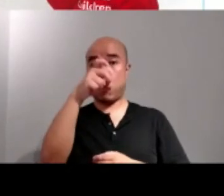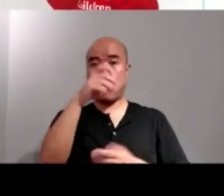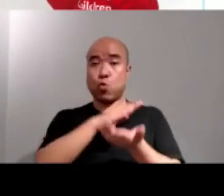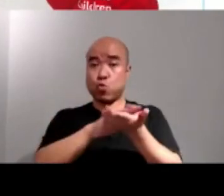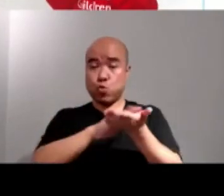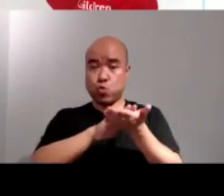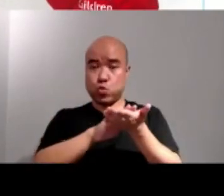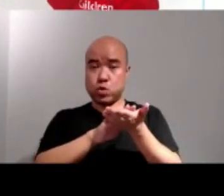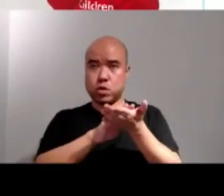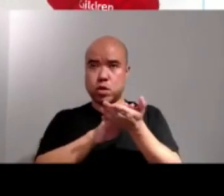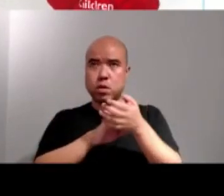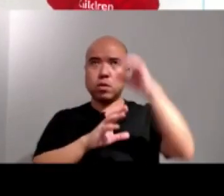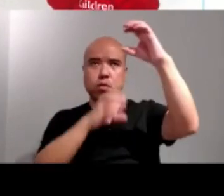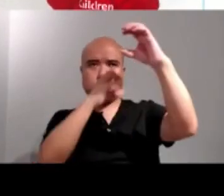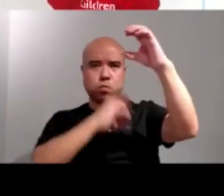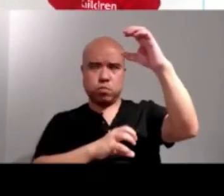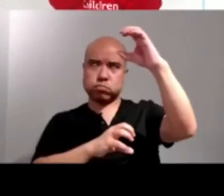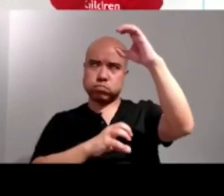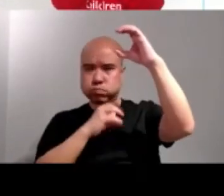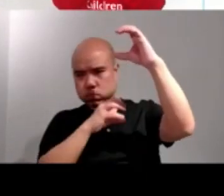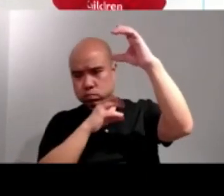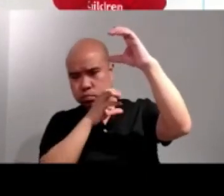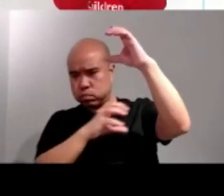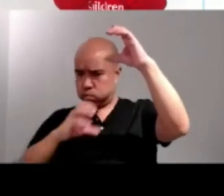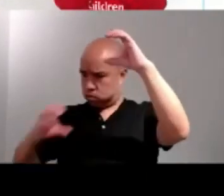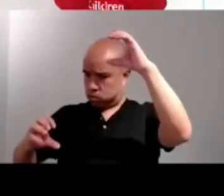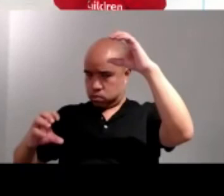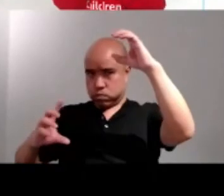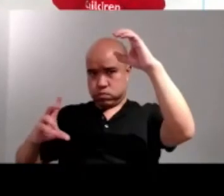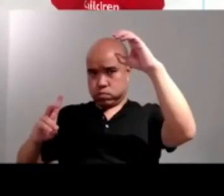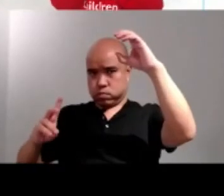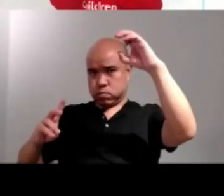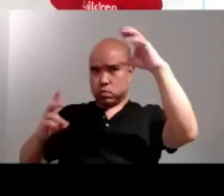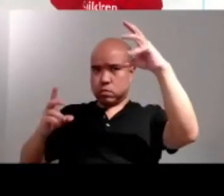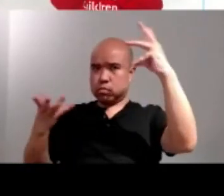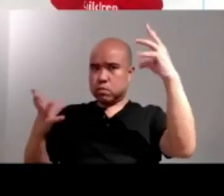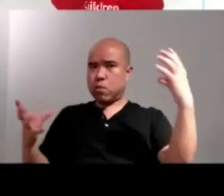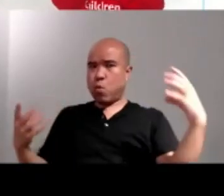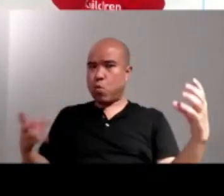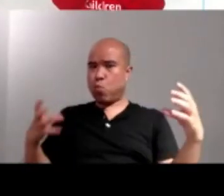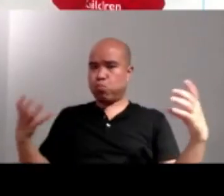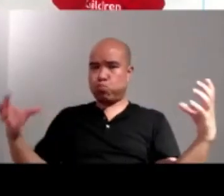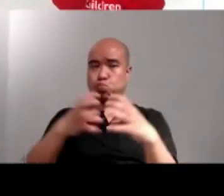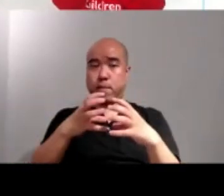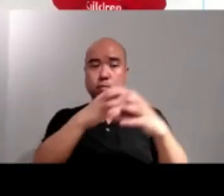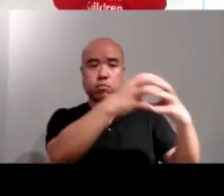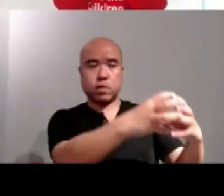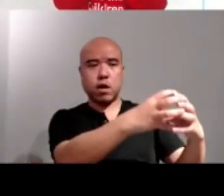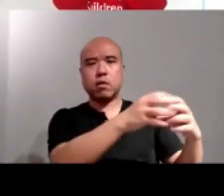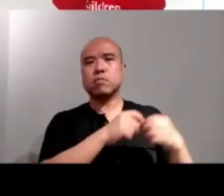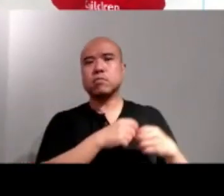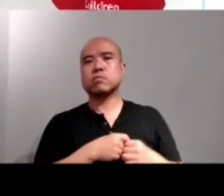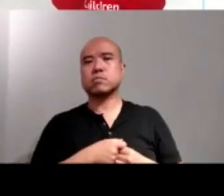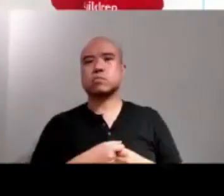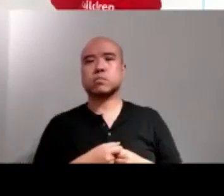至下，由左至右。然后去翻 save 我的收藏呢个界面就可以睇得翻噶啦。听唔明好难，